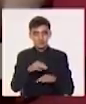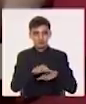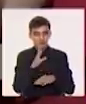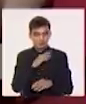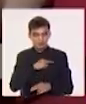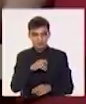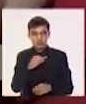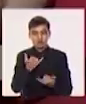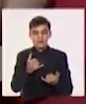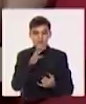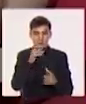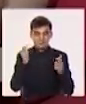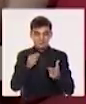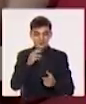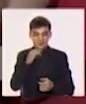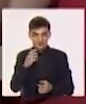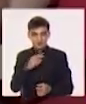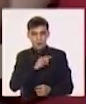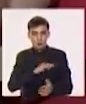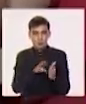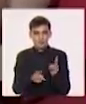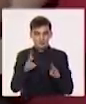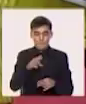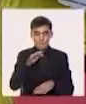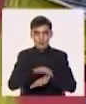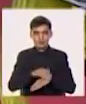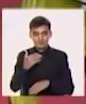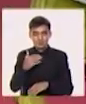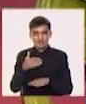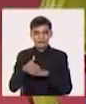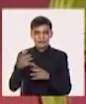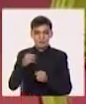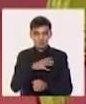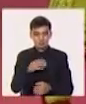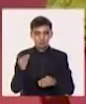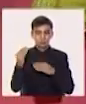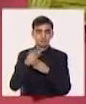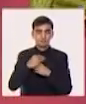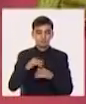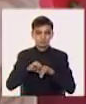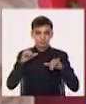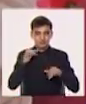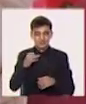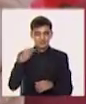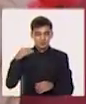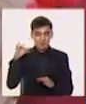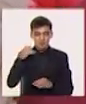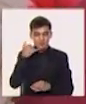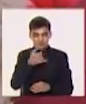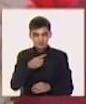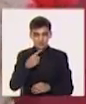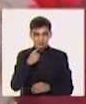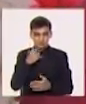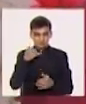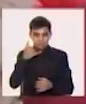карантин кезінде жұмыссыз қалып марқұм әйелінің емі үшін банктен алған қарызы қосылды. Банктен соғылған қоңырауларға жауап берер тілі де жоқ. Онсыз